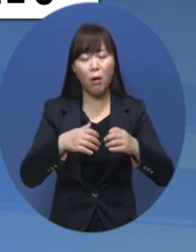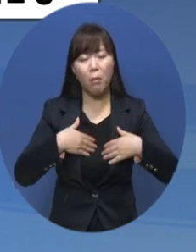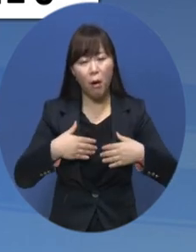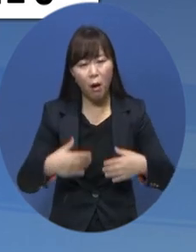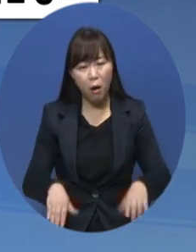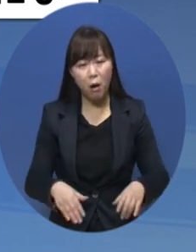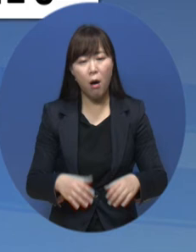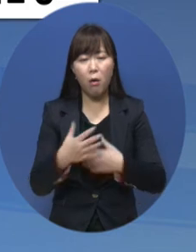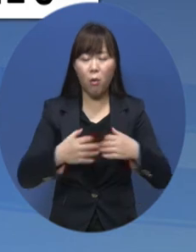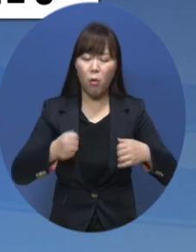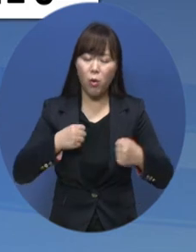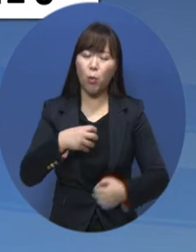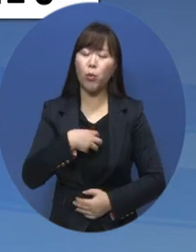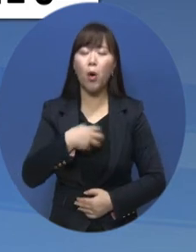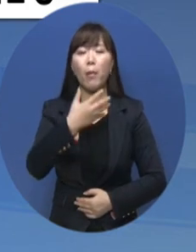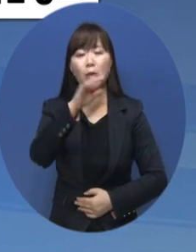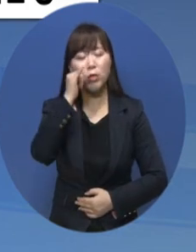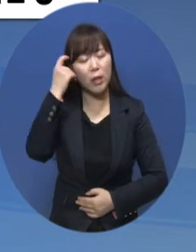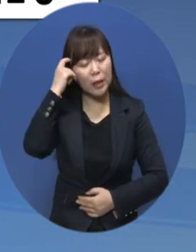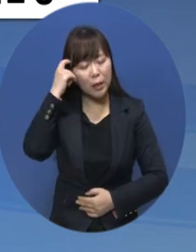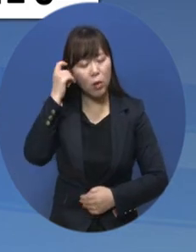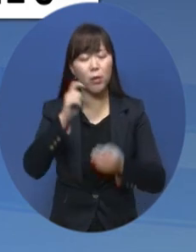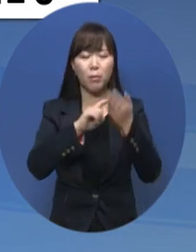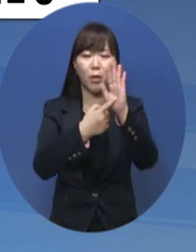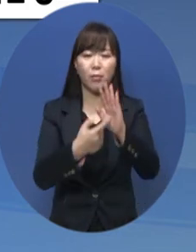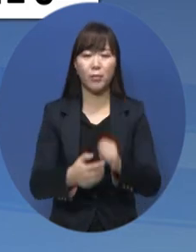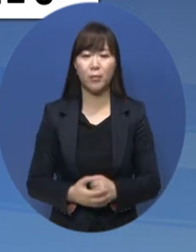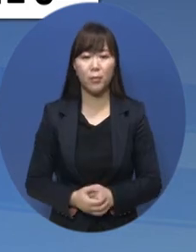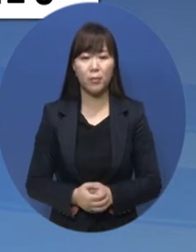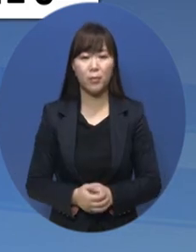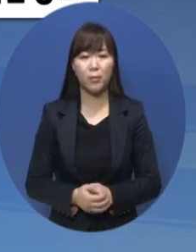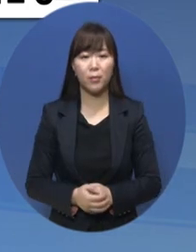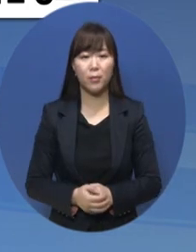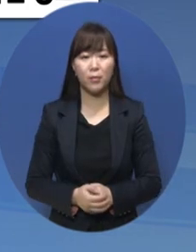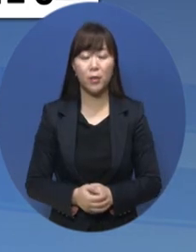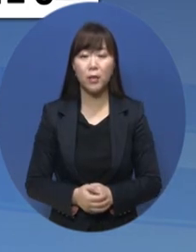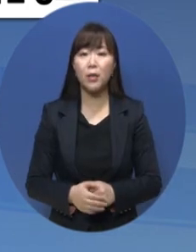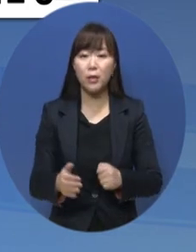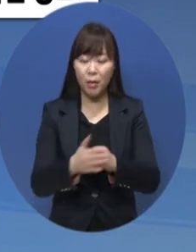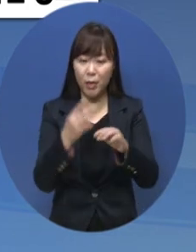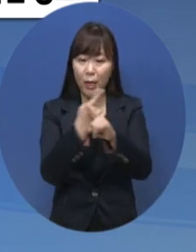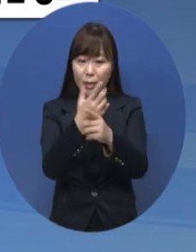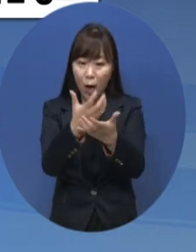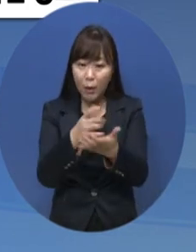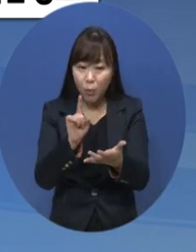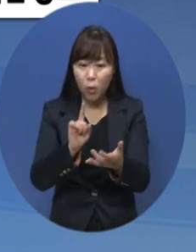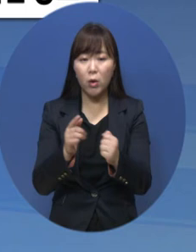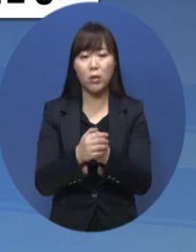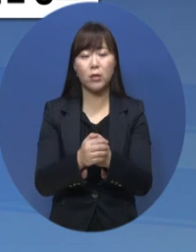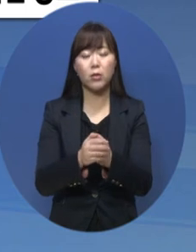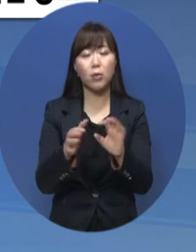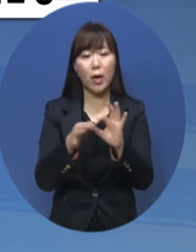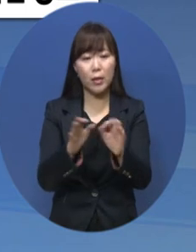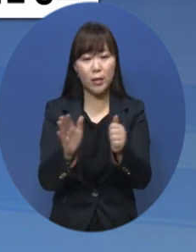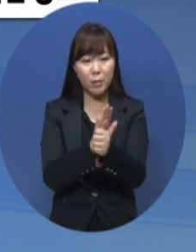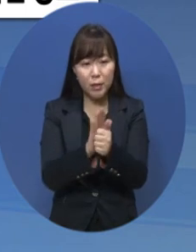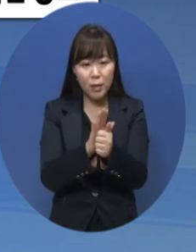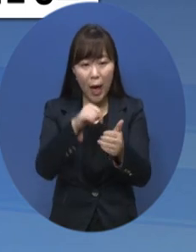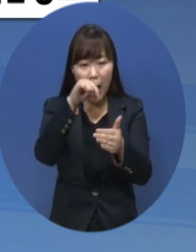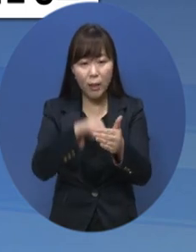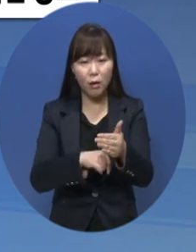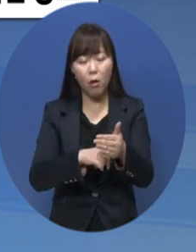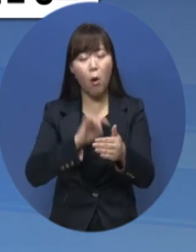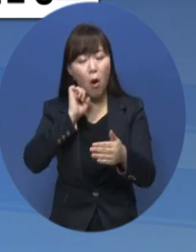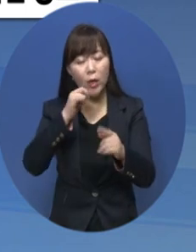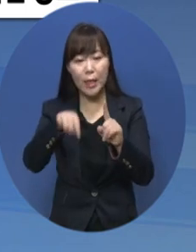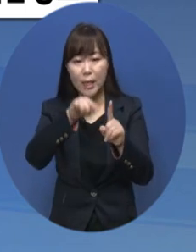건강 관련 위협에 노출될 수 있다는 의견이 제기돼 왔습니다. 이에 개정안은 근로지원인 서비스 제공 대상에